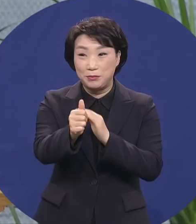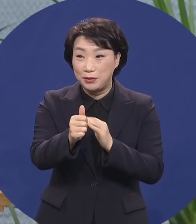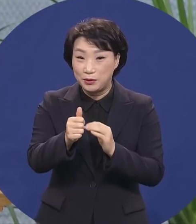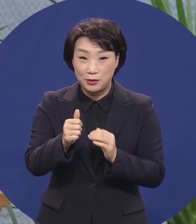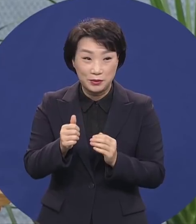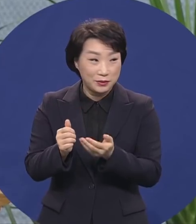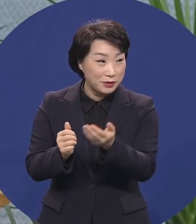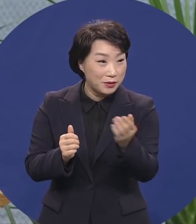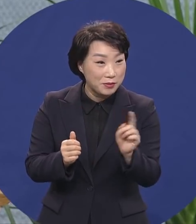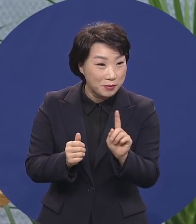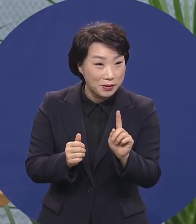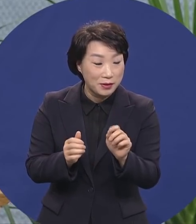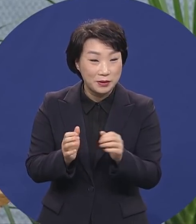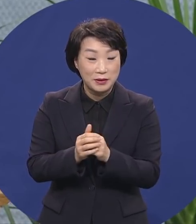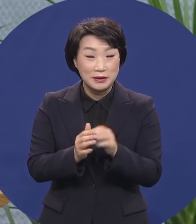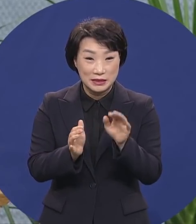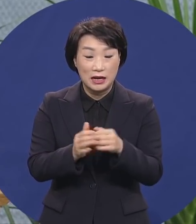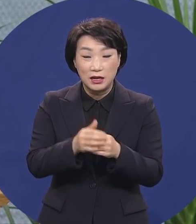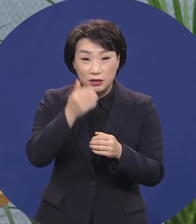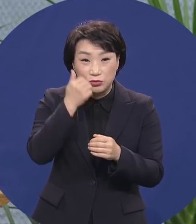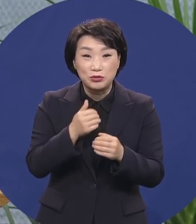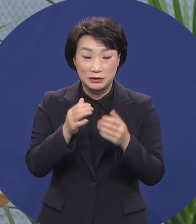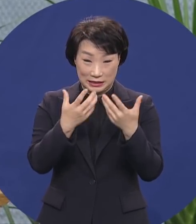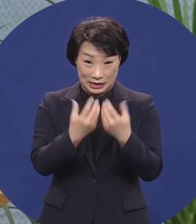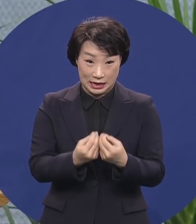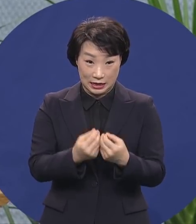대표적으로 이렇게 대화를 나눠보면